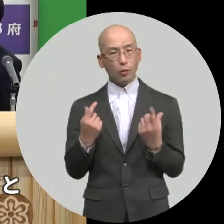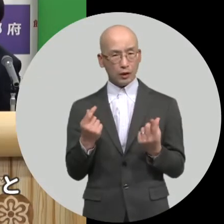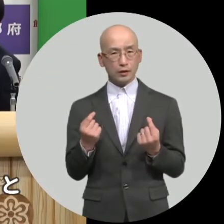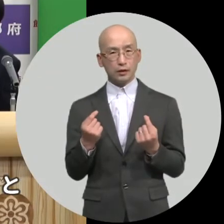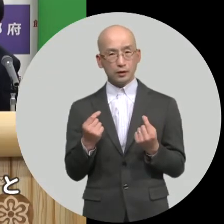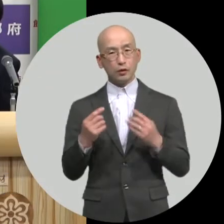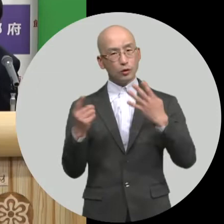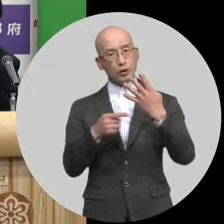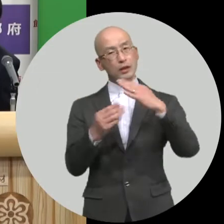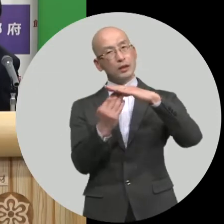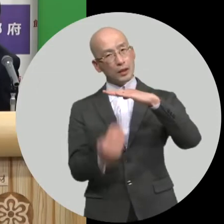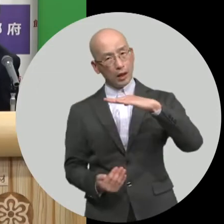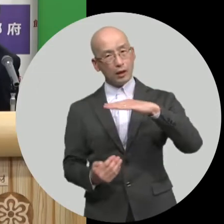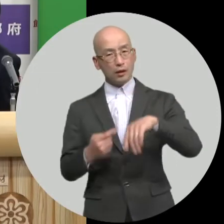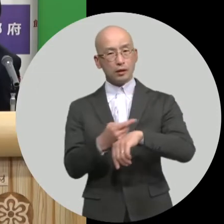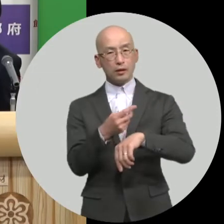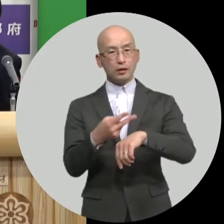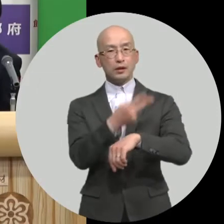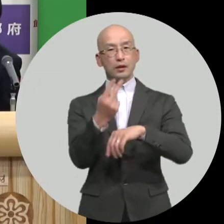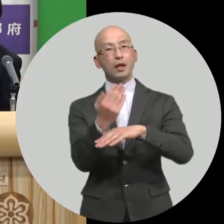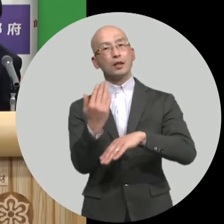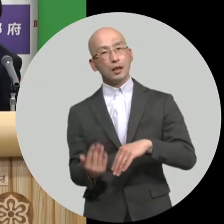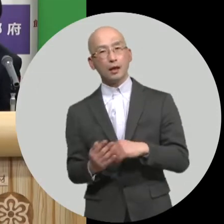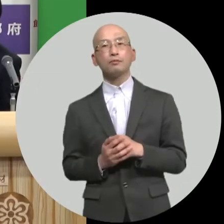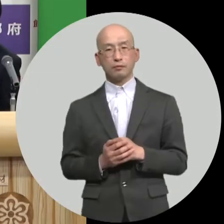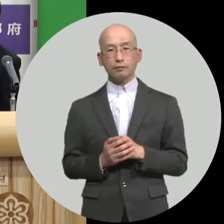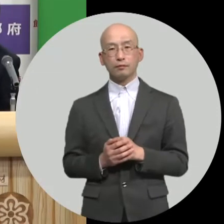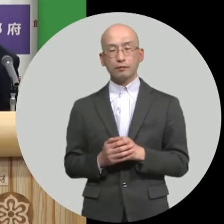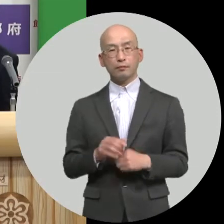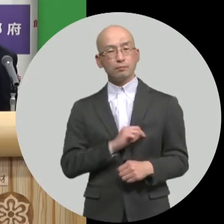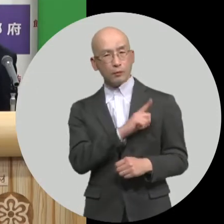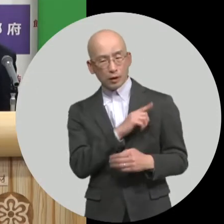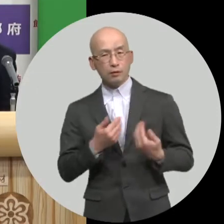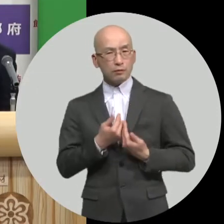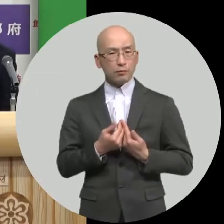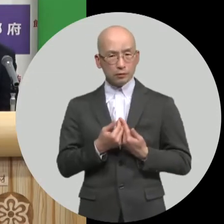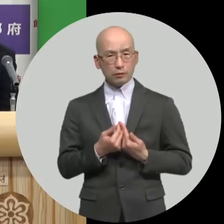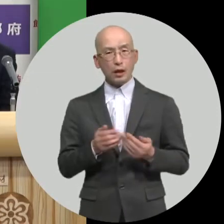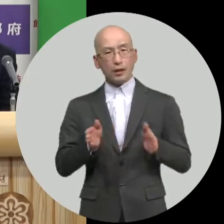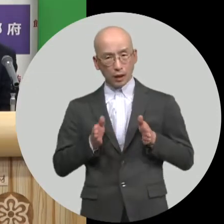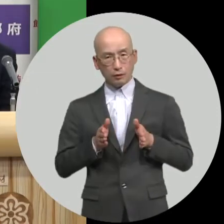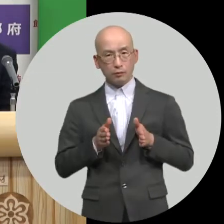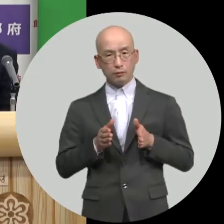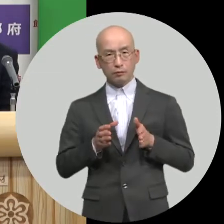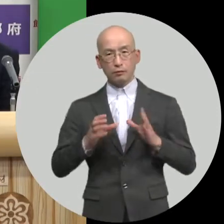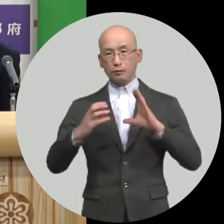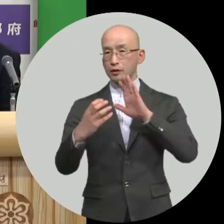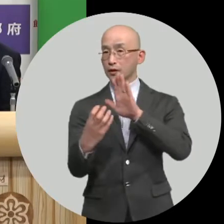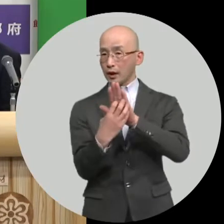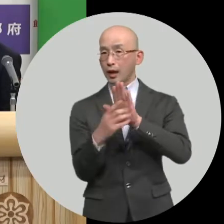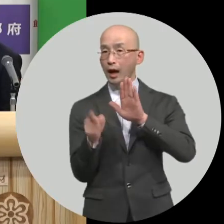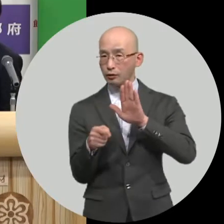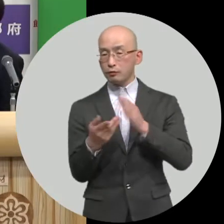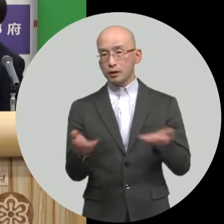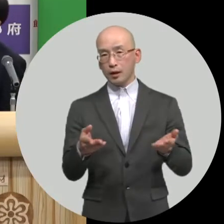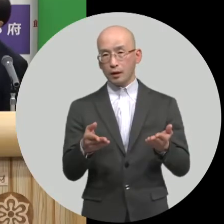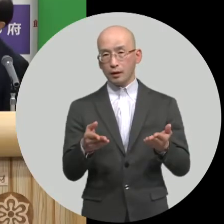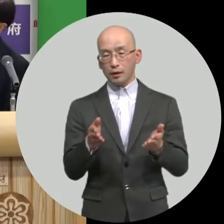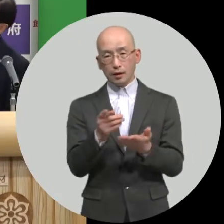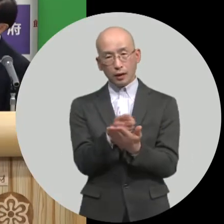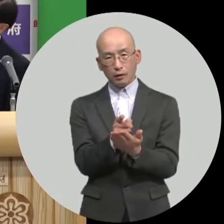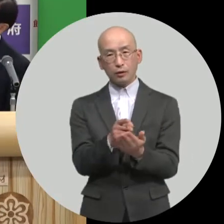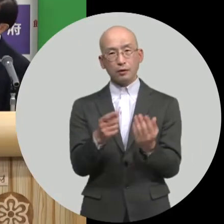目安、発熱等の症状があれば参加を控える、ステッカー提示店の店舗の利用を徹底していただくということ